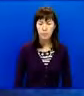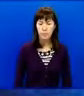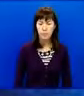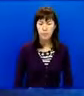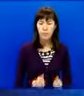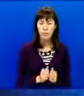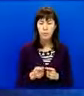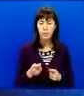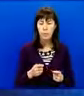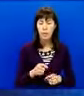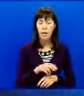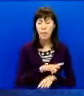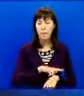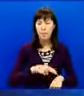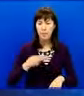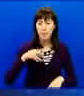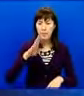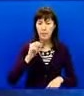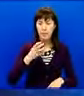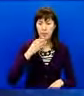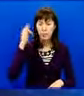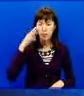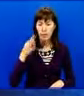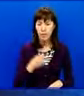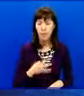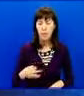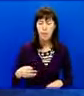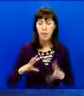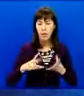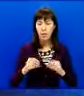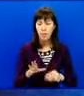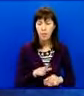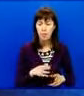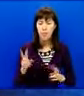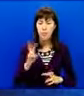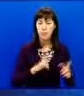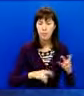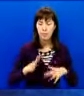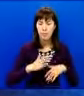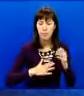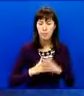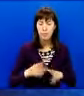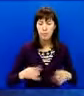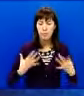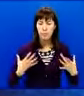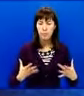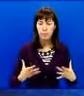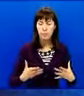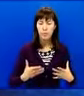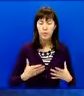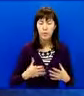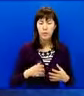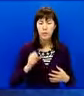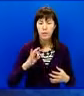Сотрудники управления миграционной полиции ДВД Южно-Казахстанской области подвели итоги оперативно-профилактического мероприятия «Нелегал».